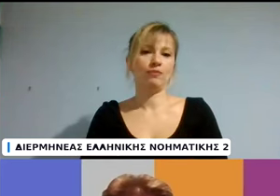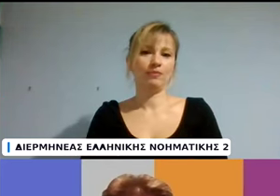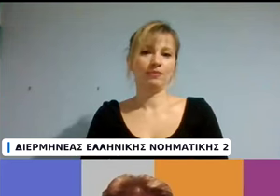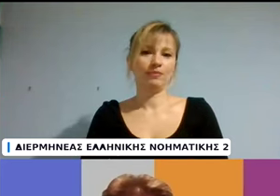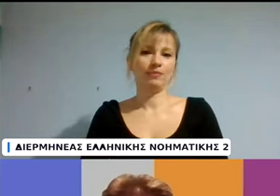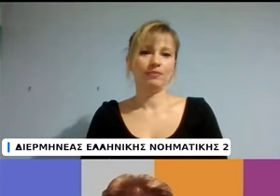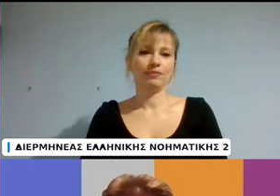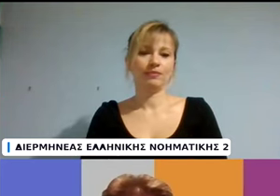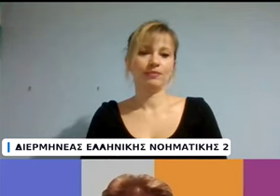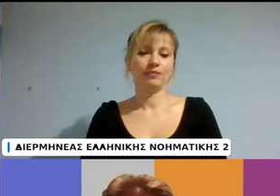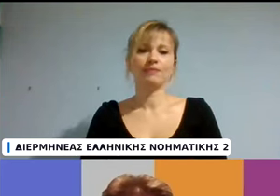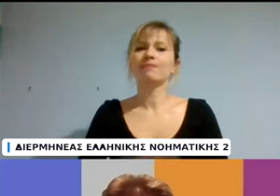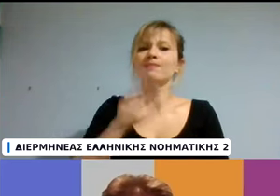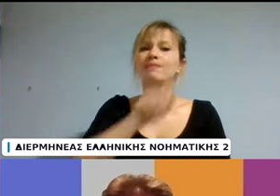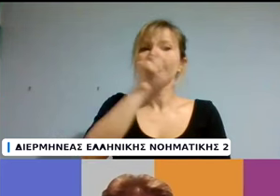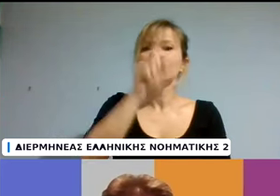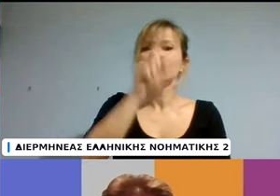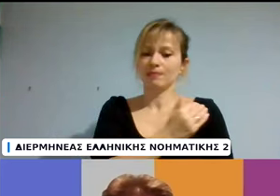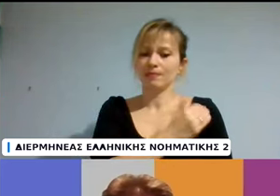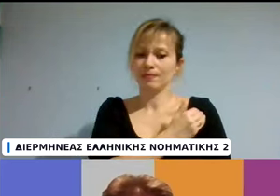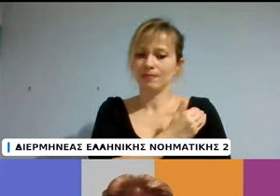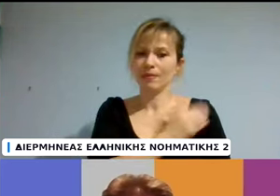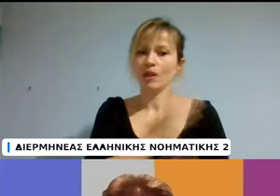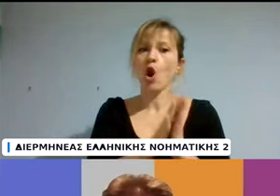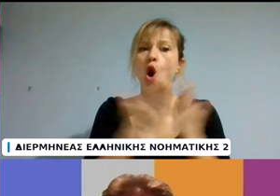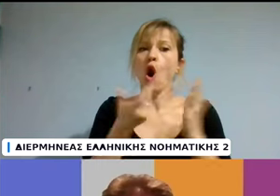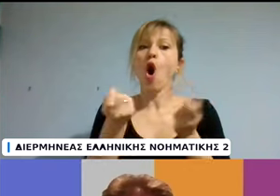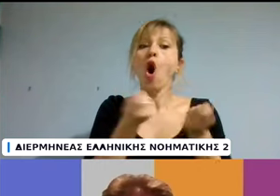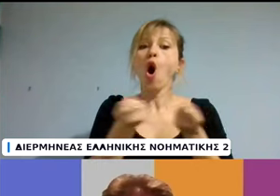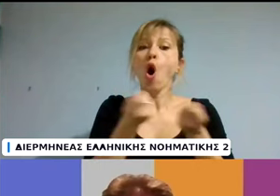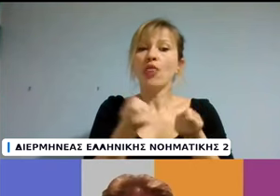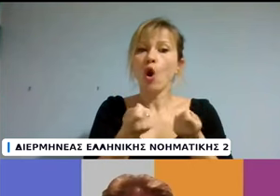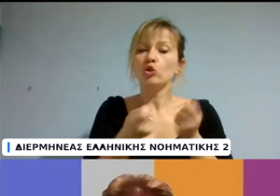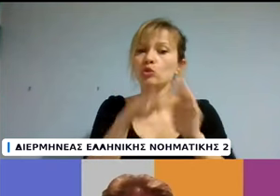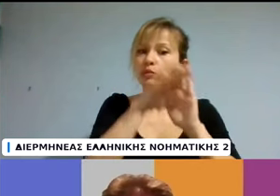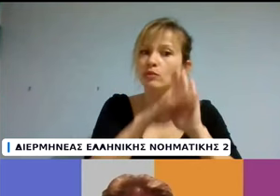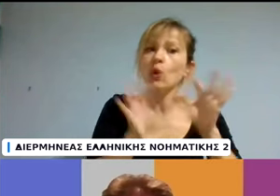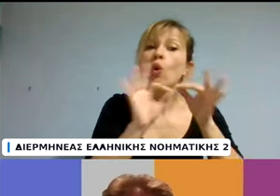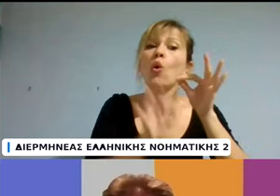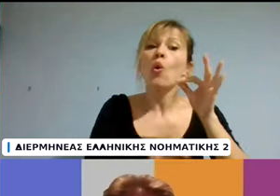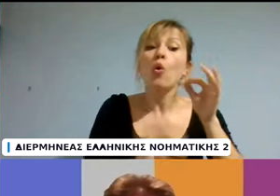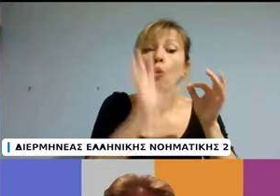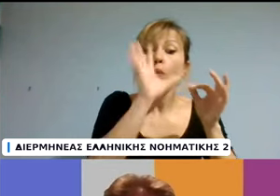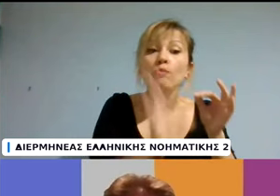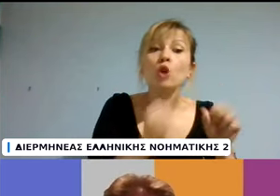Η κυρία Μουσοπούλου ρωτά αν περιλαμβάνουμε στον οδηγό και επιμέλεια πρωτότυπου έργου και όχι μεταφράσματος.